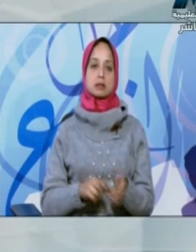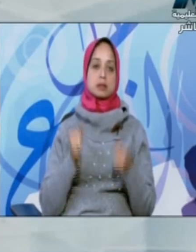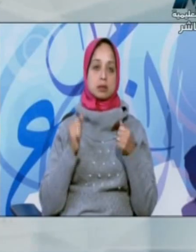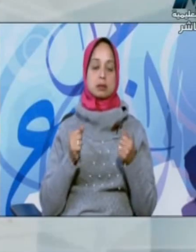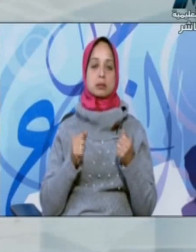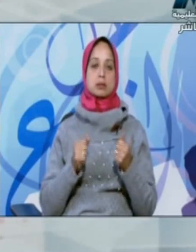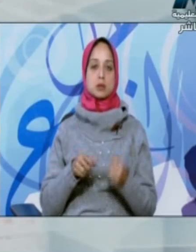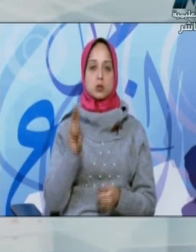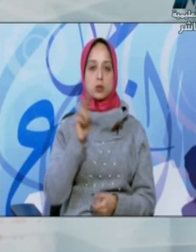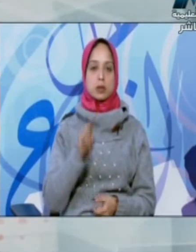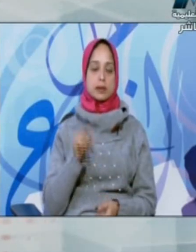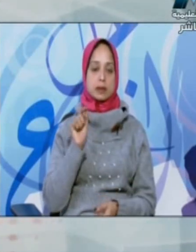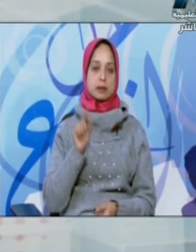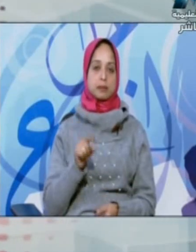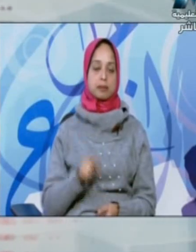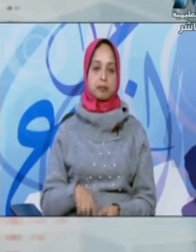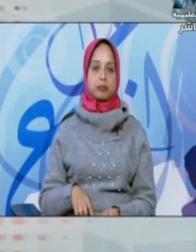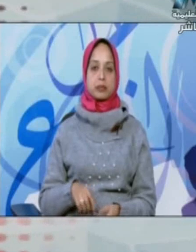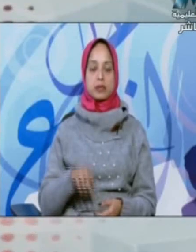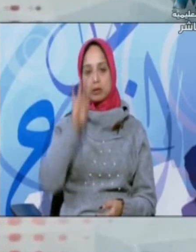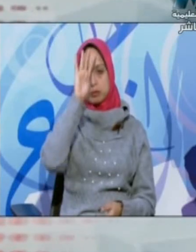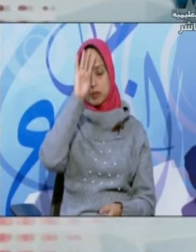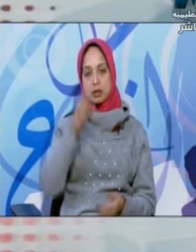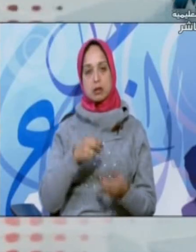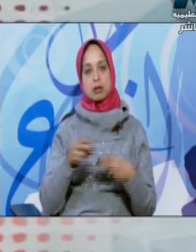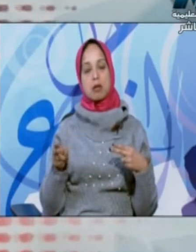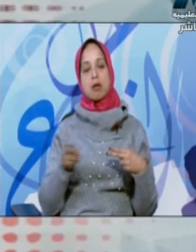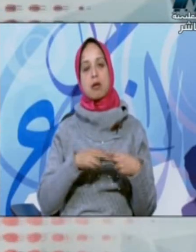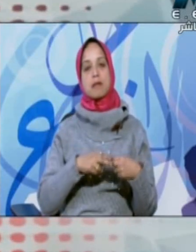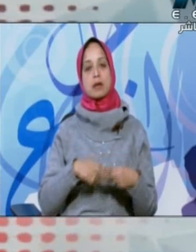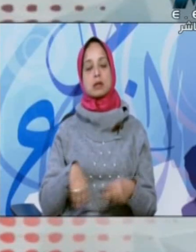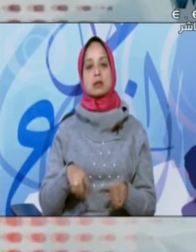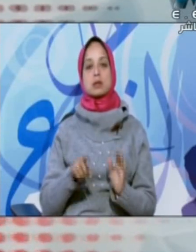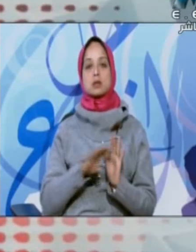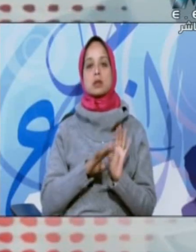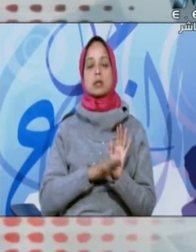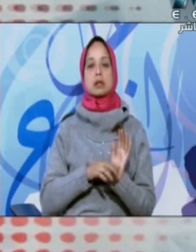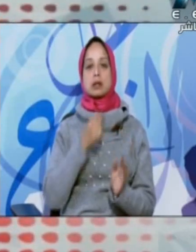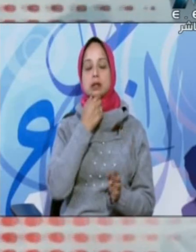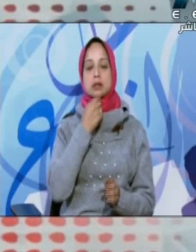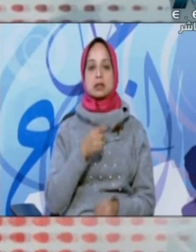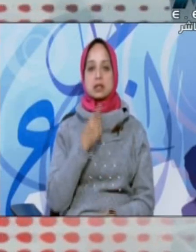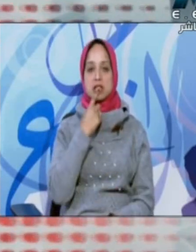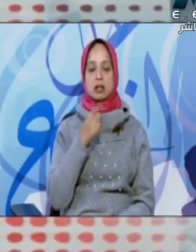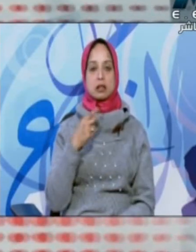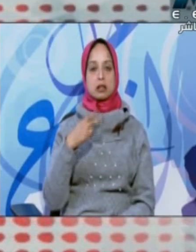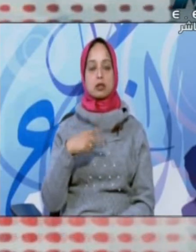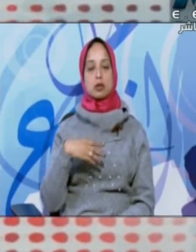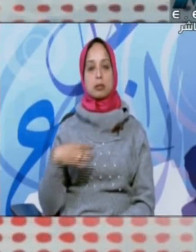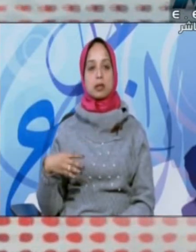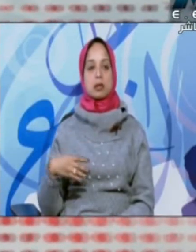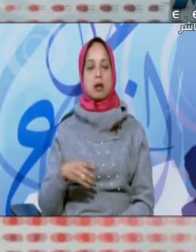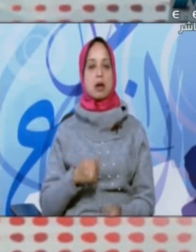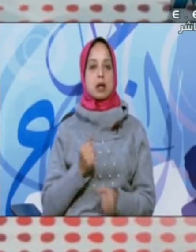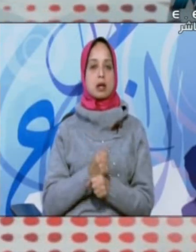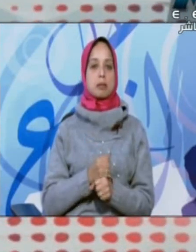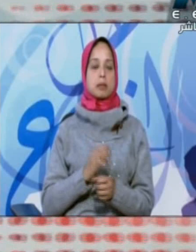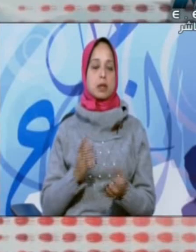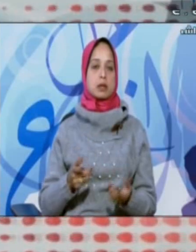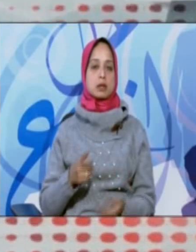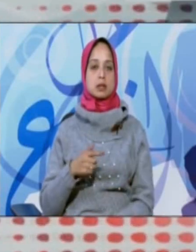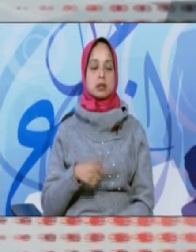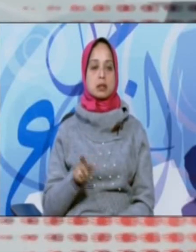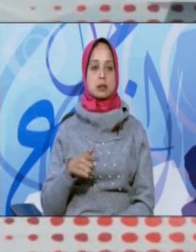الملك رفض الانذار الانجليزي 1942 ايه اللي كان هيحصل؟ ماذا يحدث؟ طبعا كلكم متعودين ان بتتجاوب